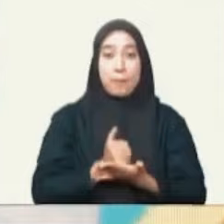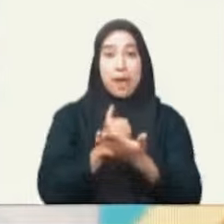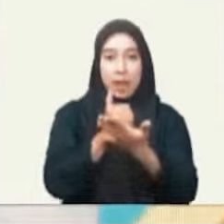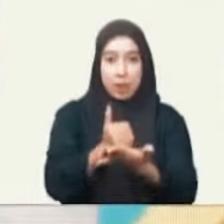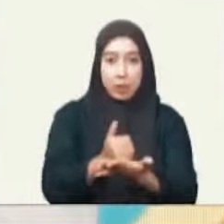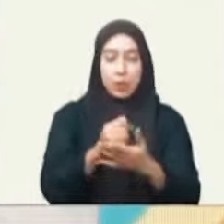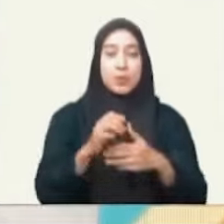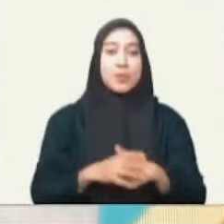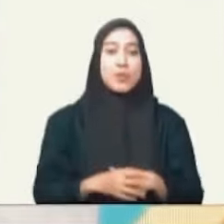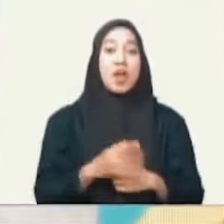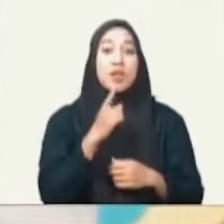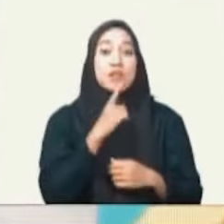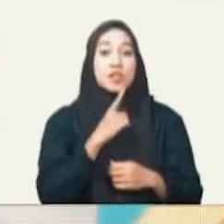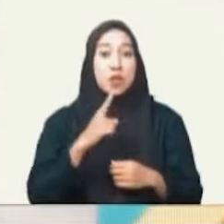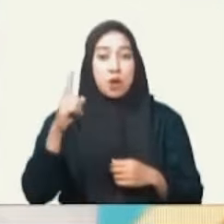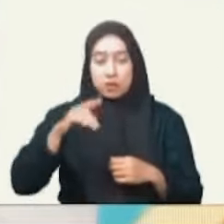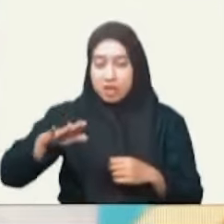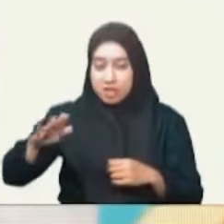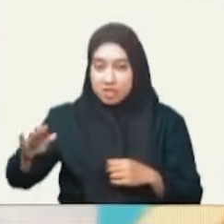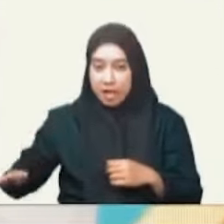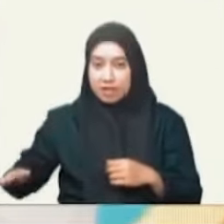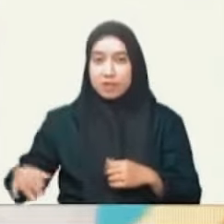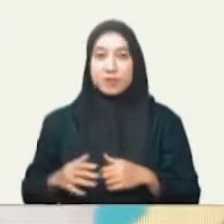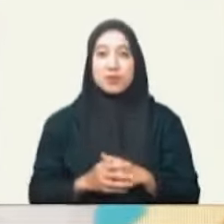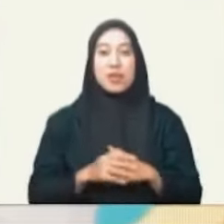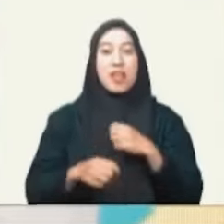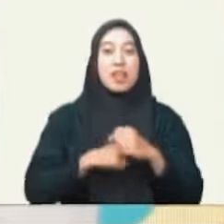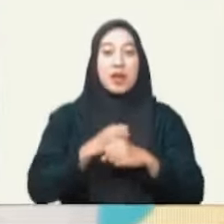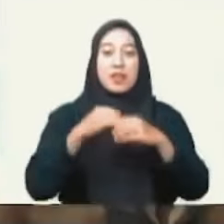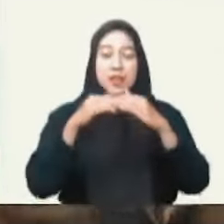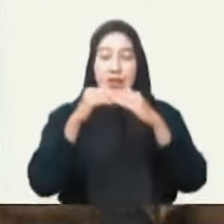Allah stunting lebih turun pada yang ada ini. Tenang.